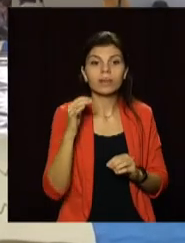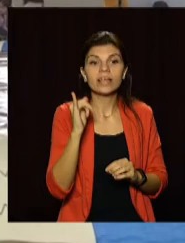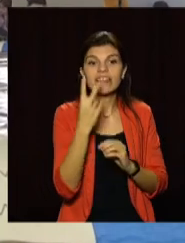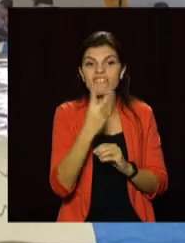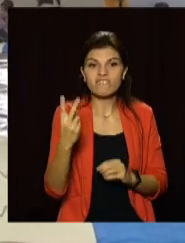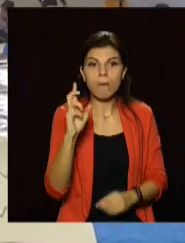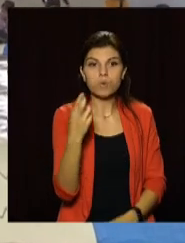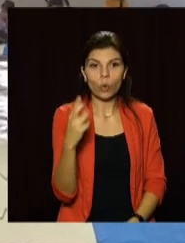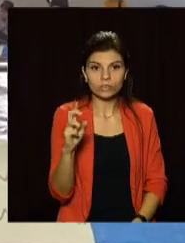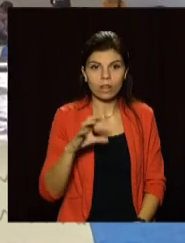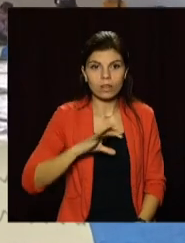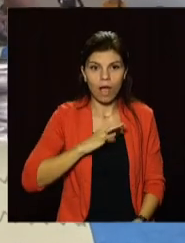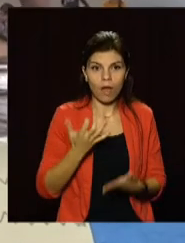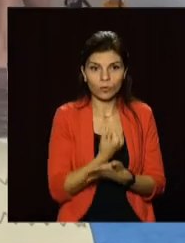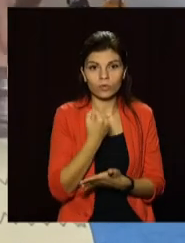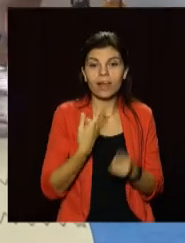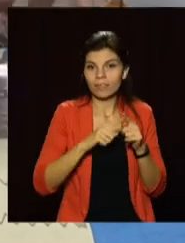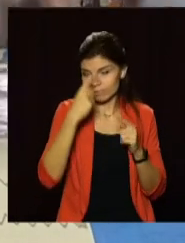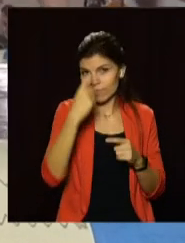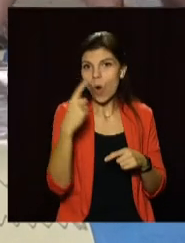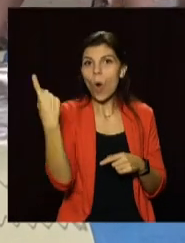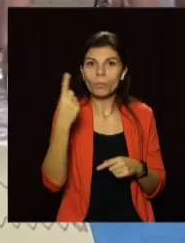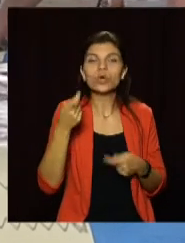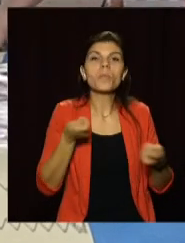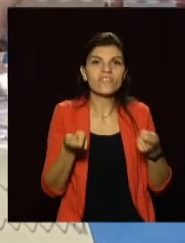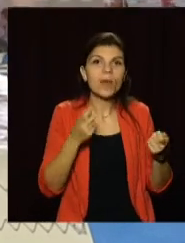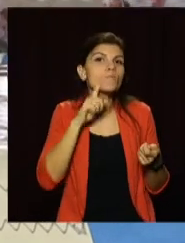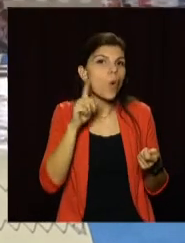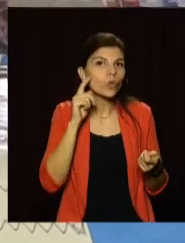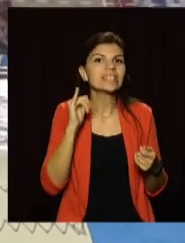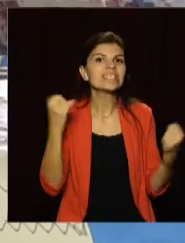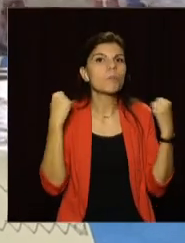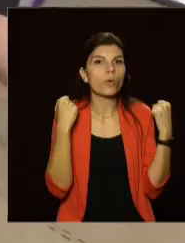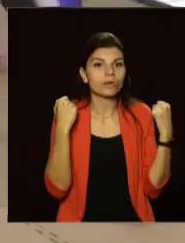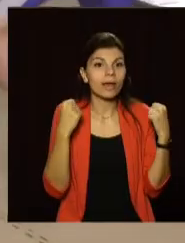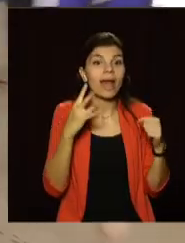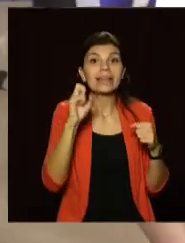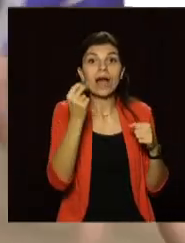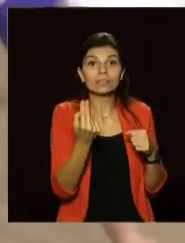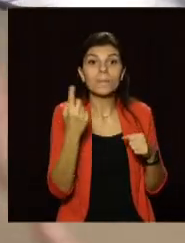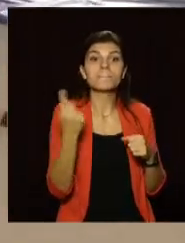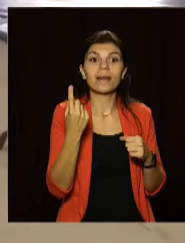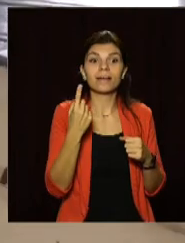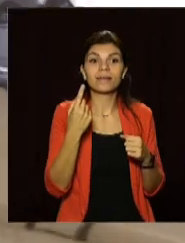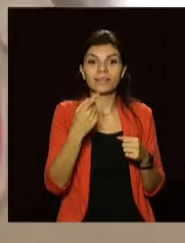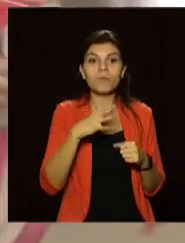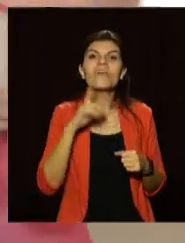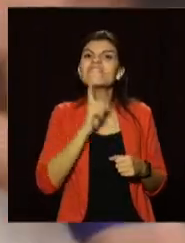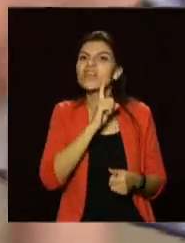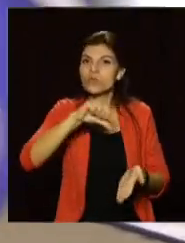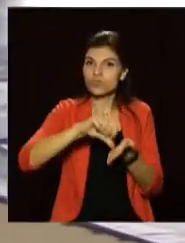22 бронзові нагороди. Про це повідомили в обласному управлінні молоді і спорту. Національну першість приймала